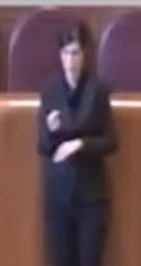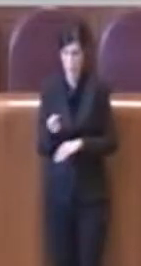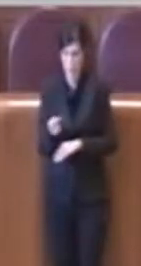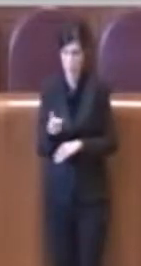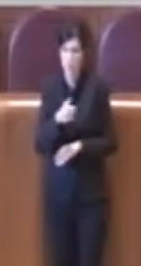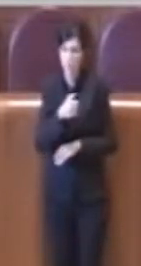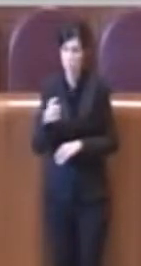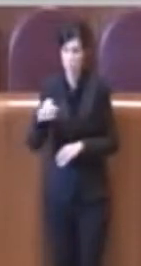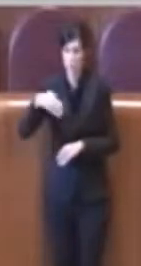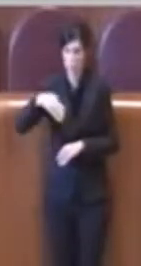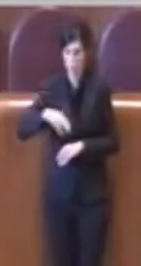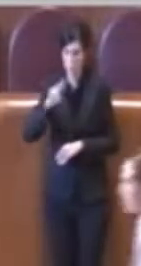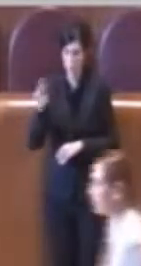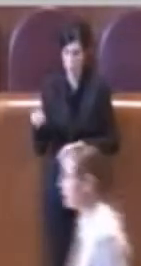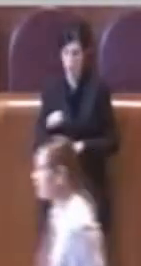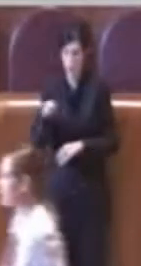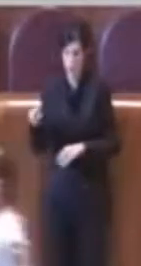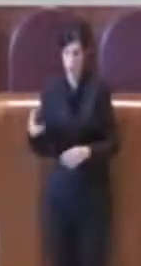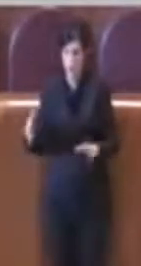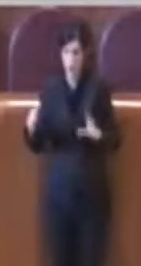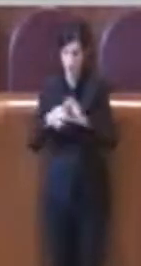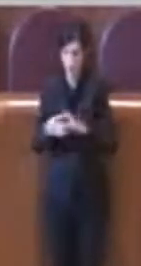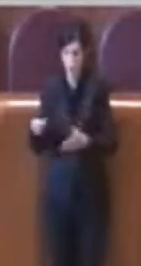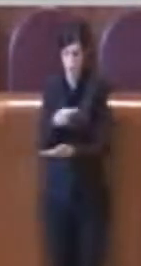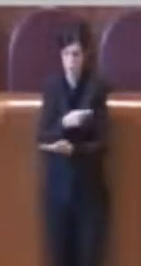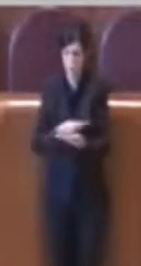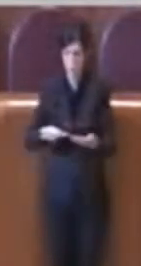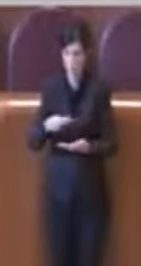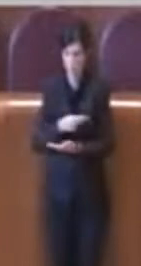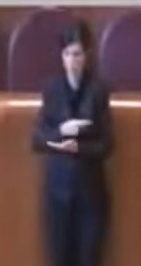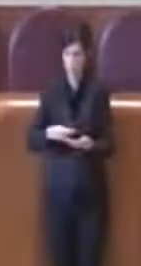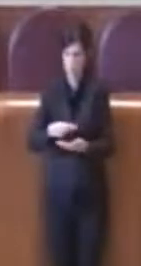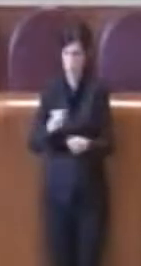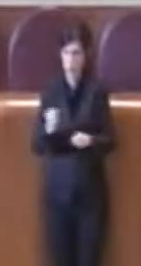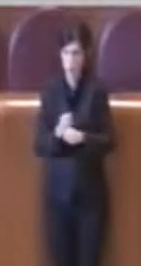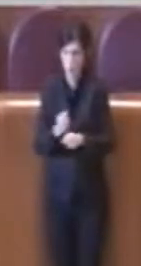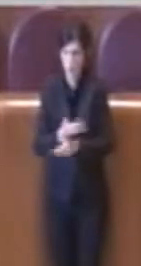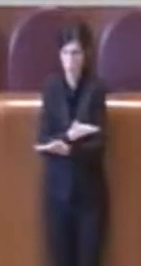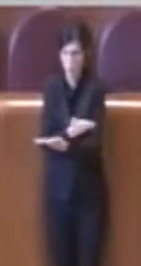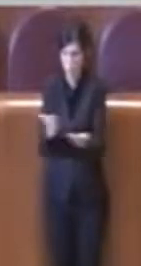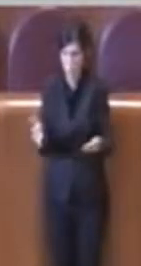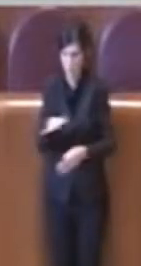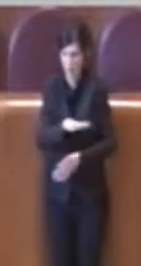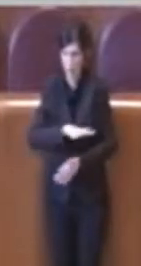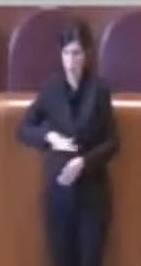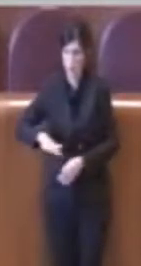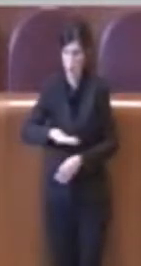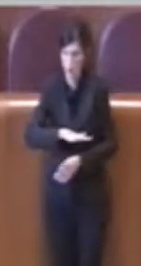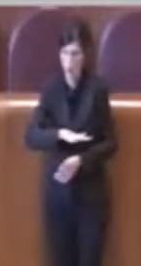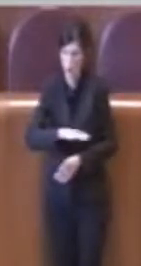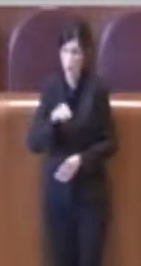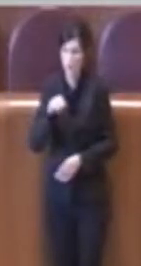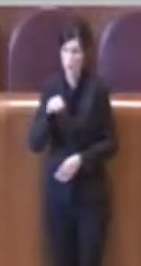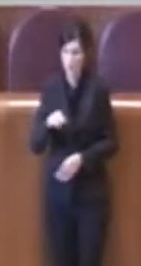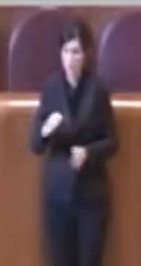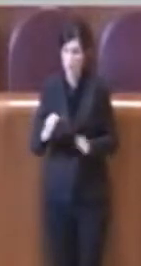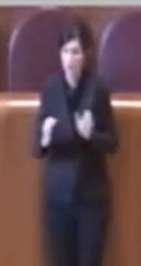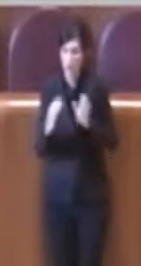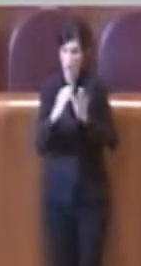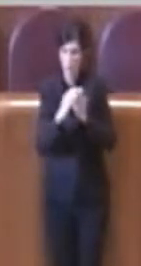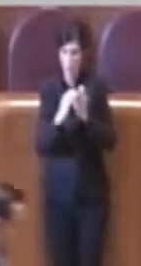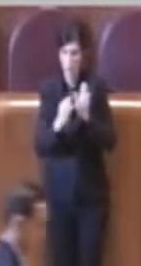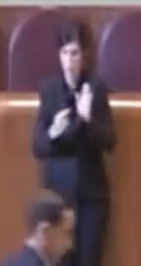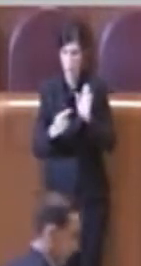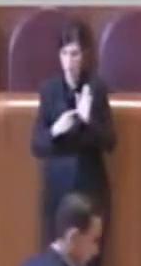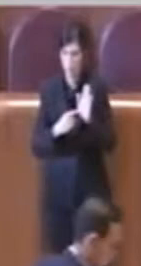progettazione preliminare dell'opera pubblica del livello locale è già individuato il capitolo di spesa il